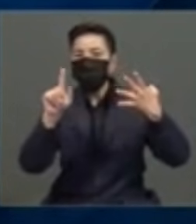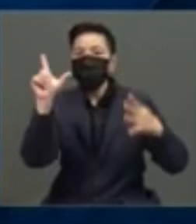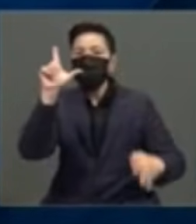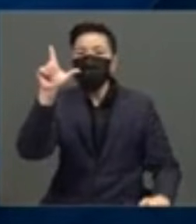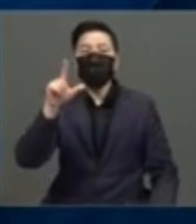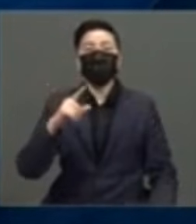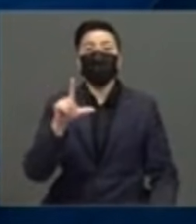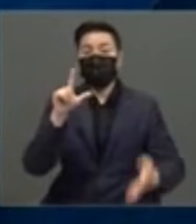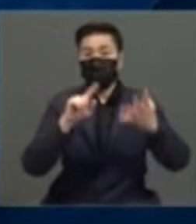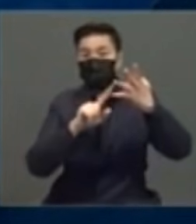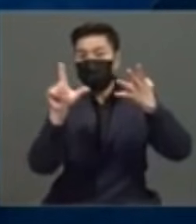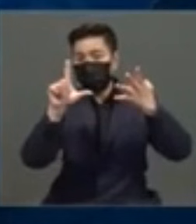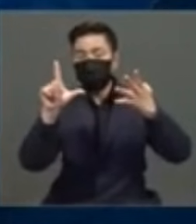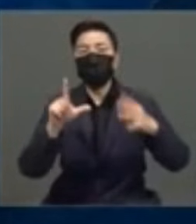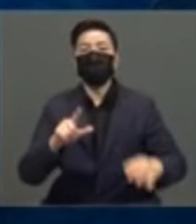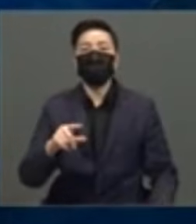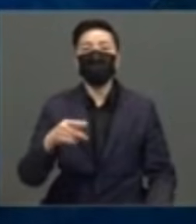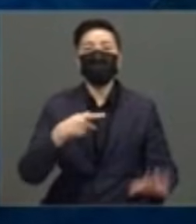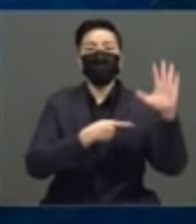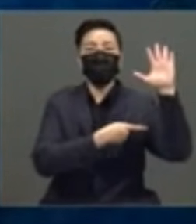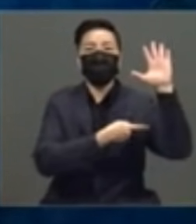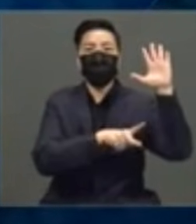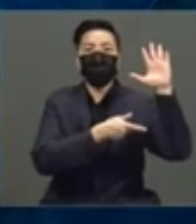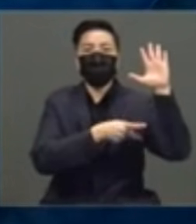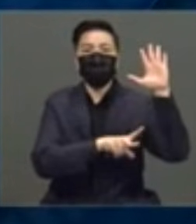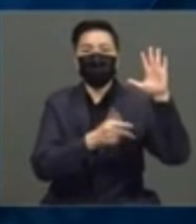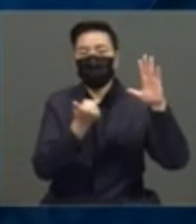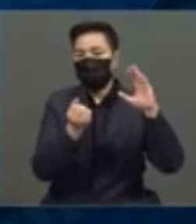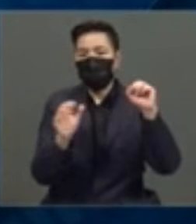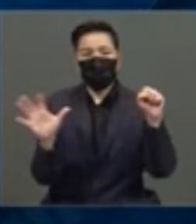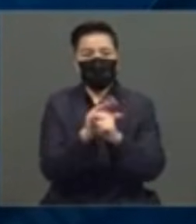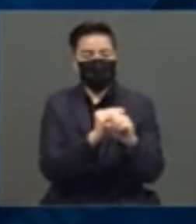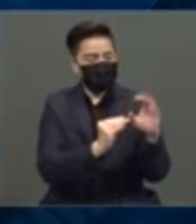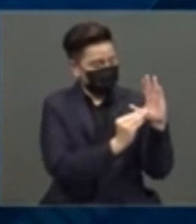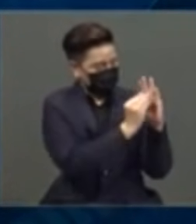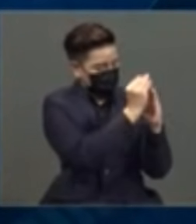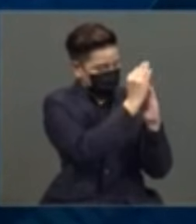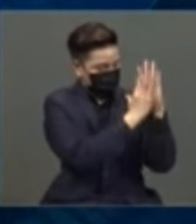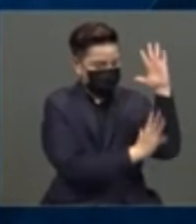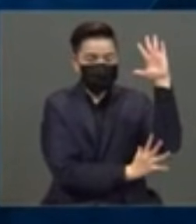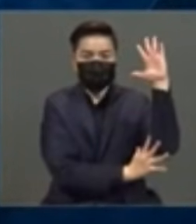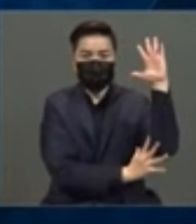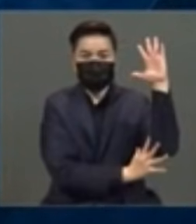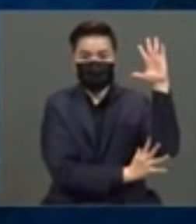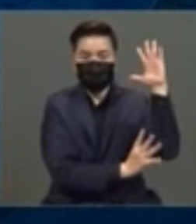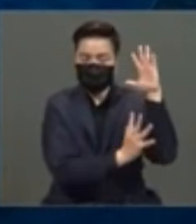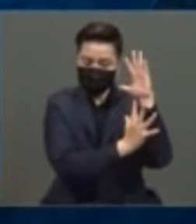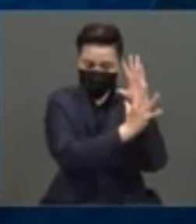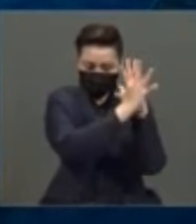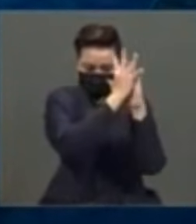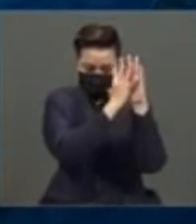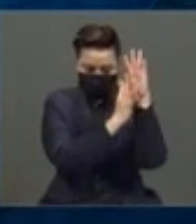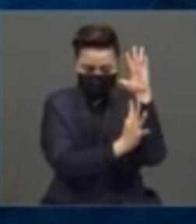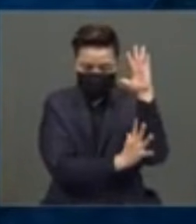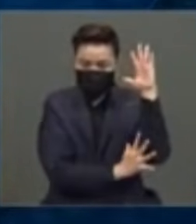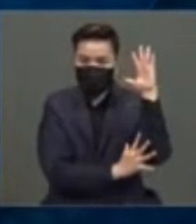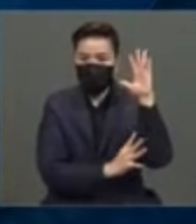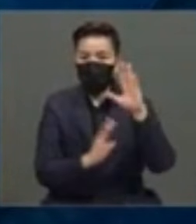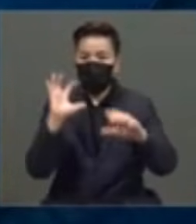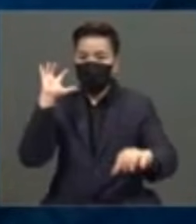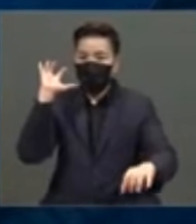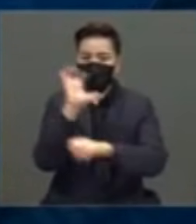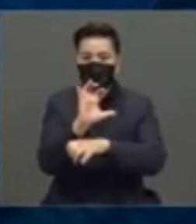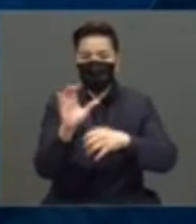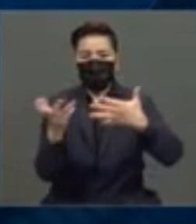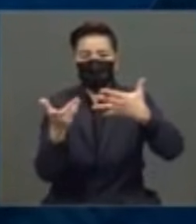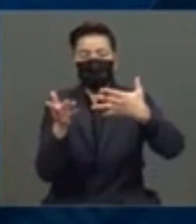หลืองจะเห็นนะครับว่าครอบคลุมไปทั่วประเทศนะครับที่จะเป็นพื้นที่ควบคุม